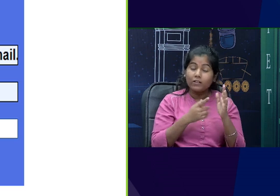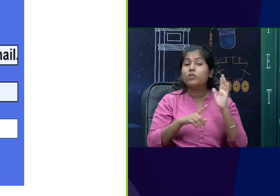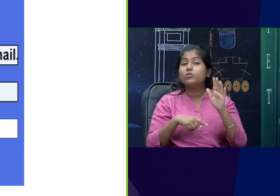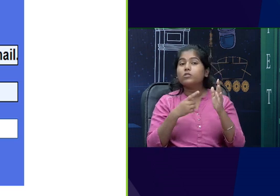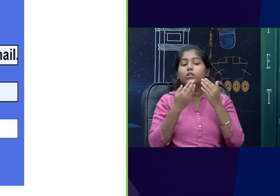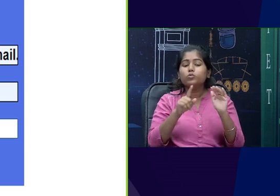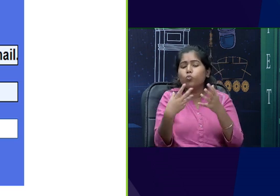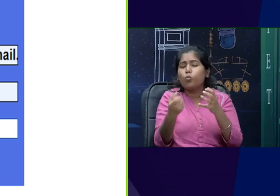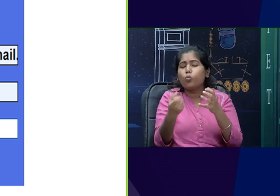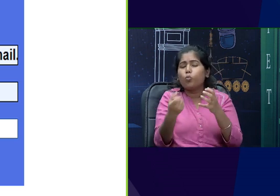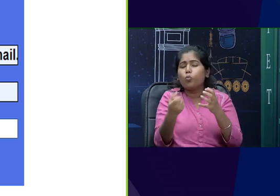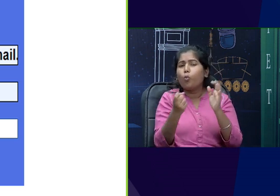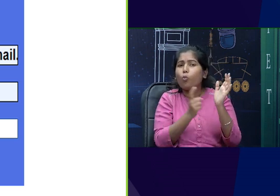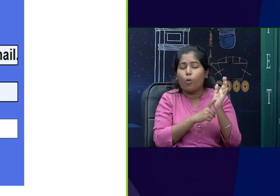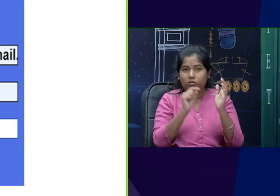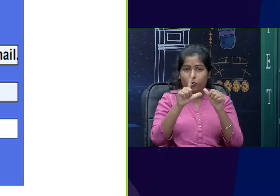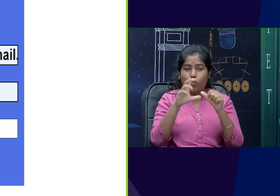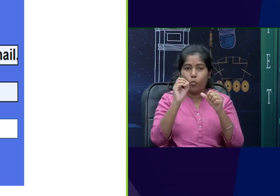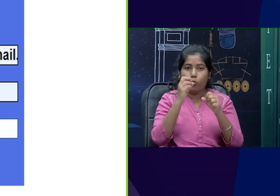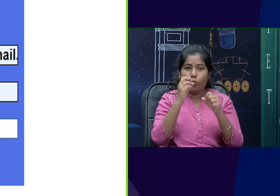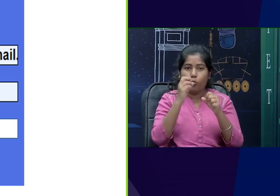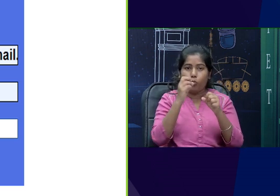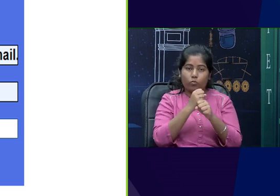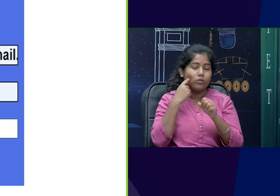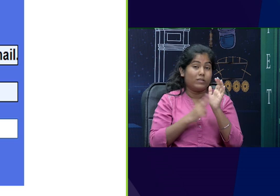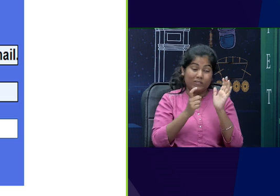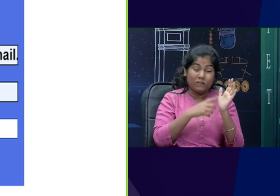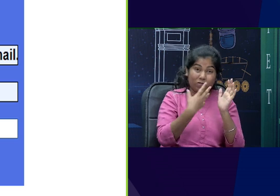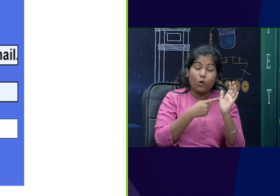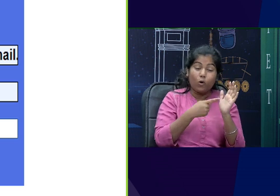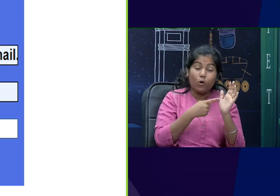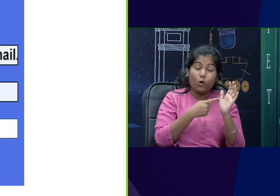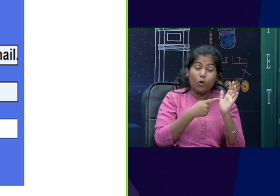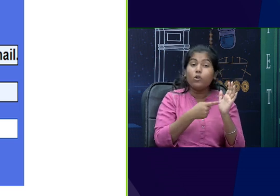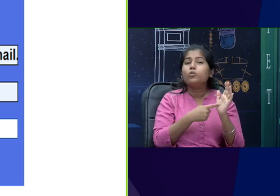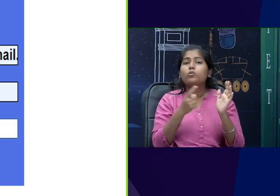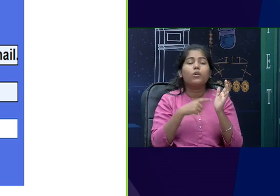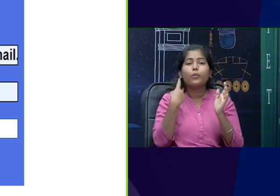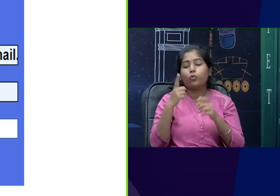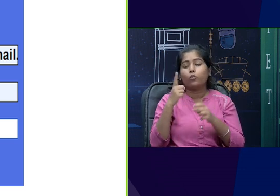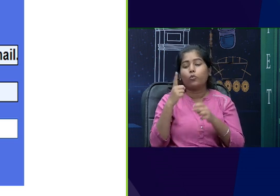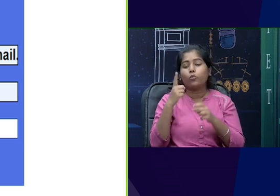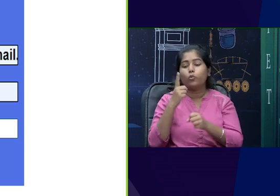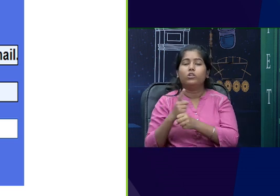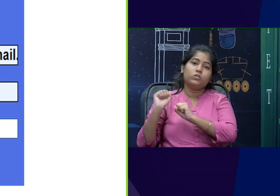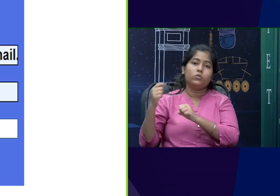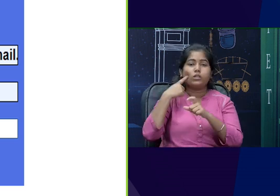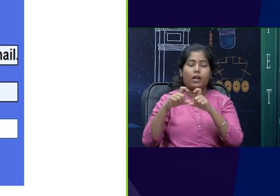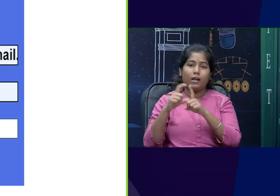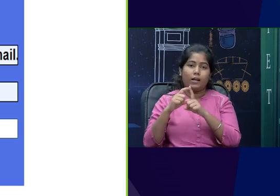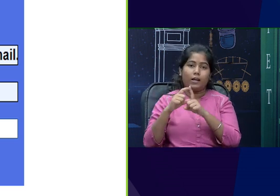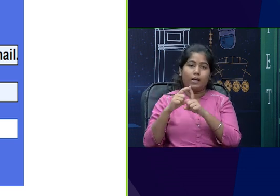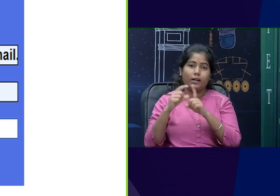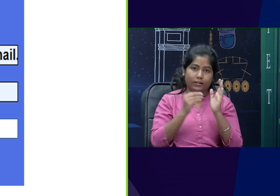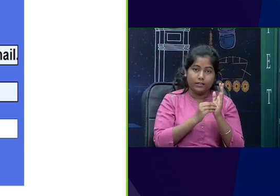को लॉगिन करना है, बच्चे को अपनी ईमेल आईडी नहीं डालनी है, वो टीचर की ईमेल आईडी ऐड करेंगे और जो उनका यूजर नेम होगा